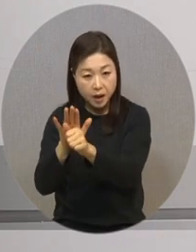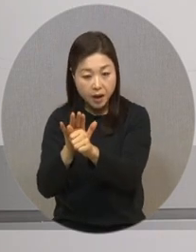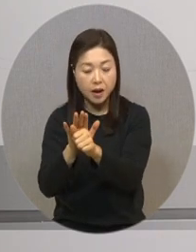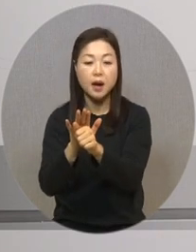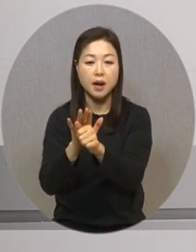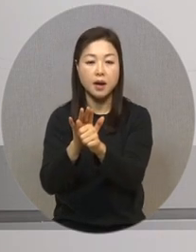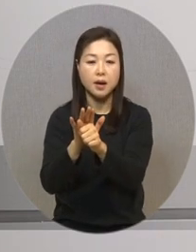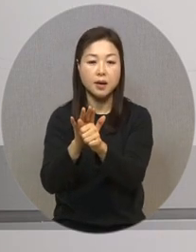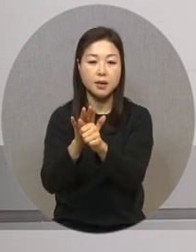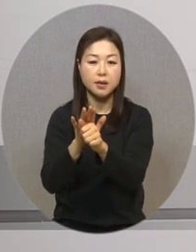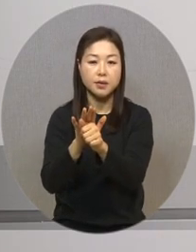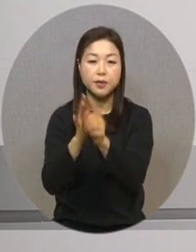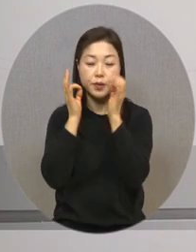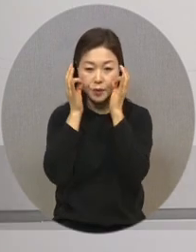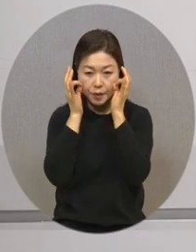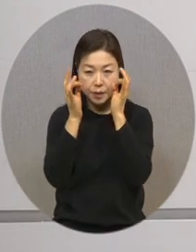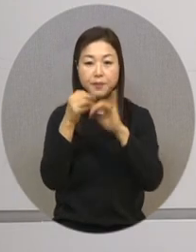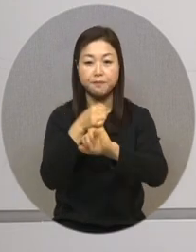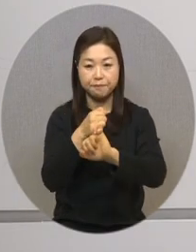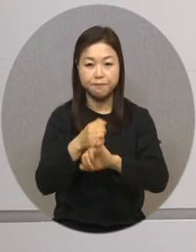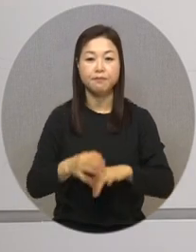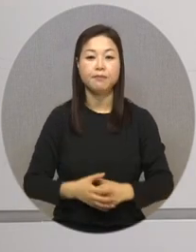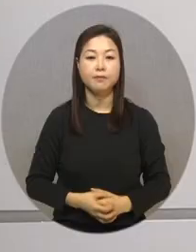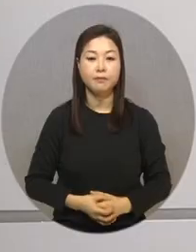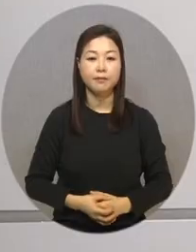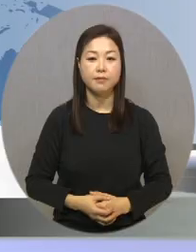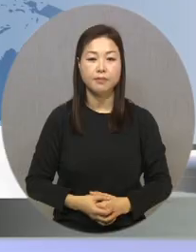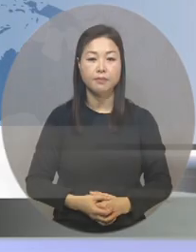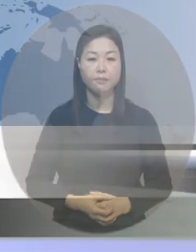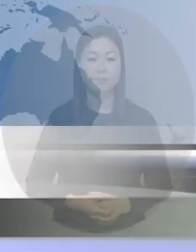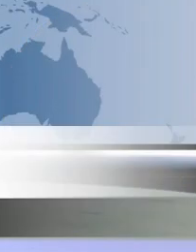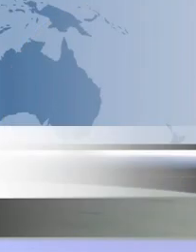수 있도록 노력하겠습니다.